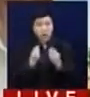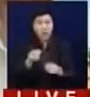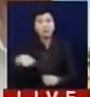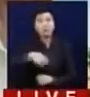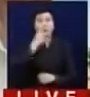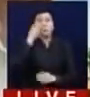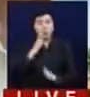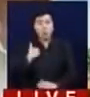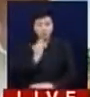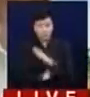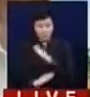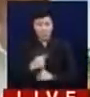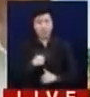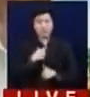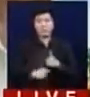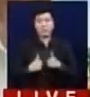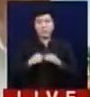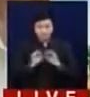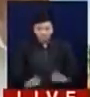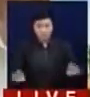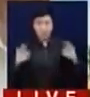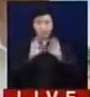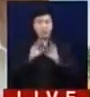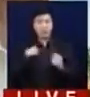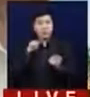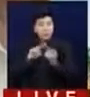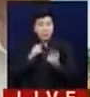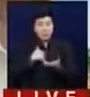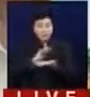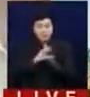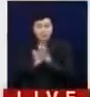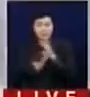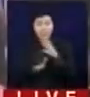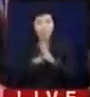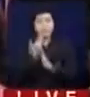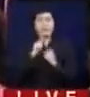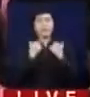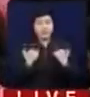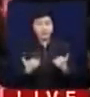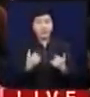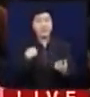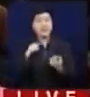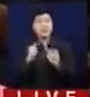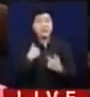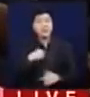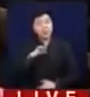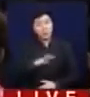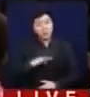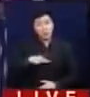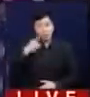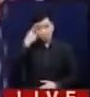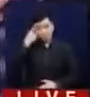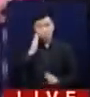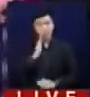ผู้พิการมีความสำคัญแล้วก็ปีนี้เราเน้นไปที่เกี่ยวกับการเปลี่ยนผ่านของสภาพนะครับ นอกจากนี้ยังได้มีการตระหนักถึงความสำคัญของ